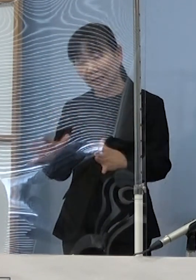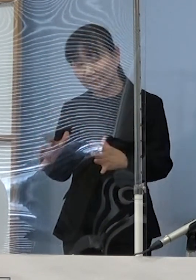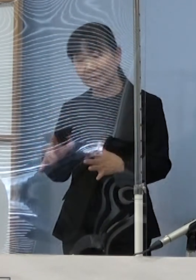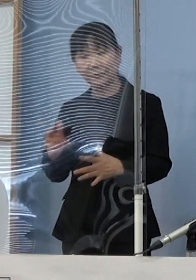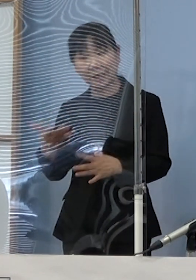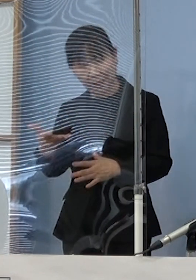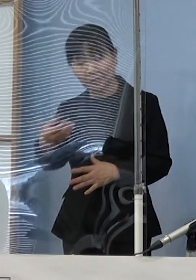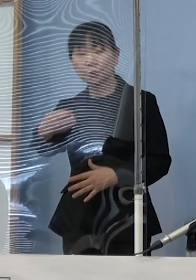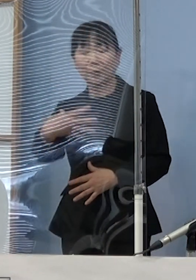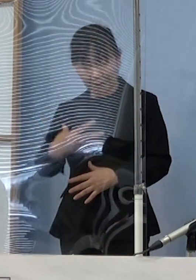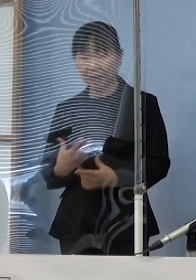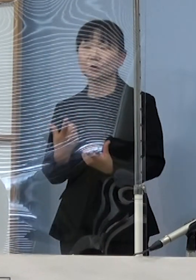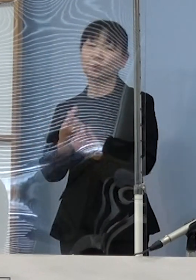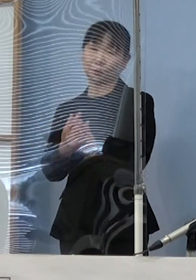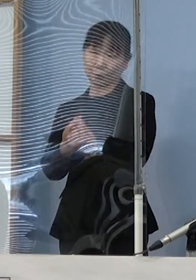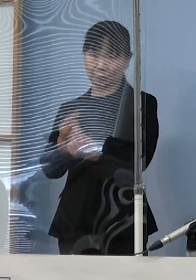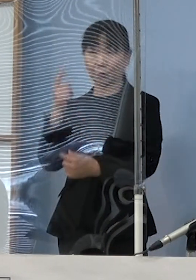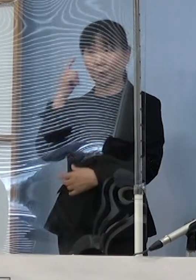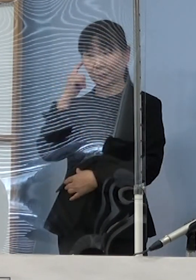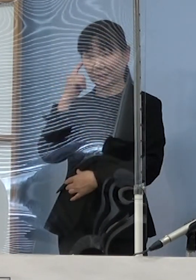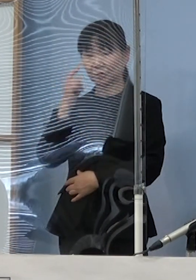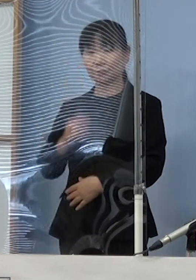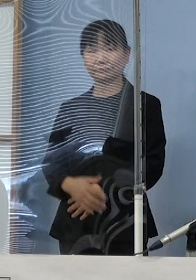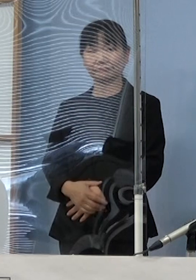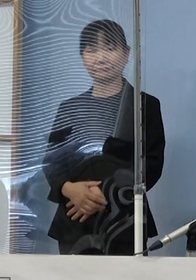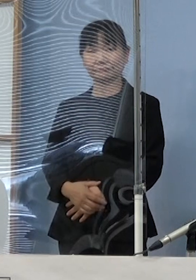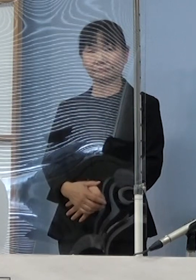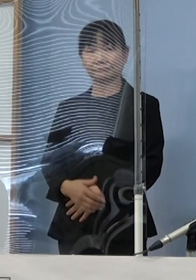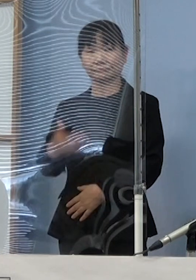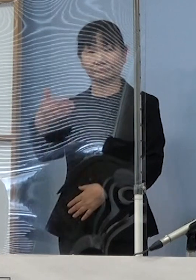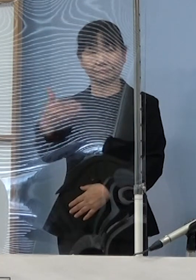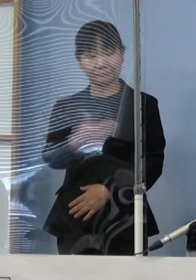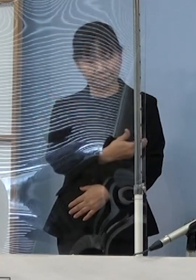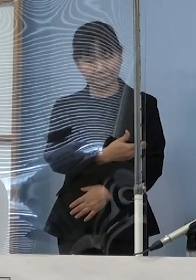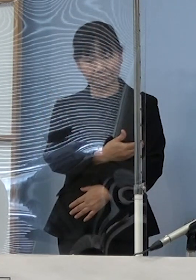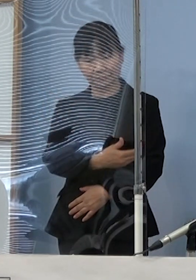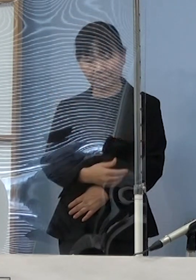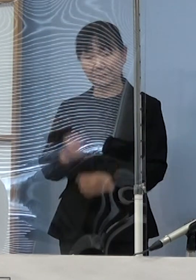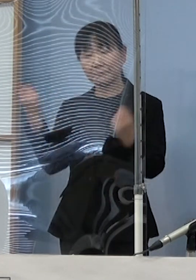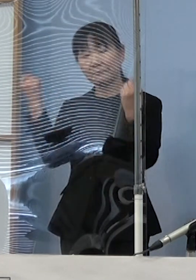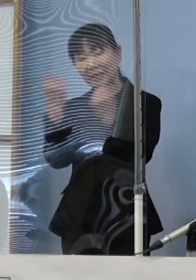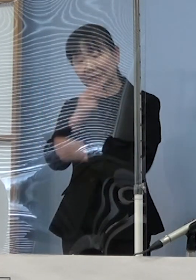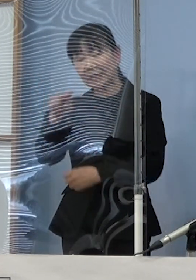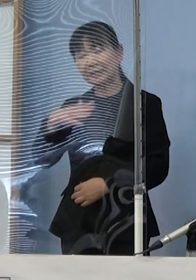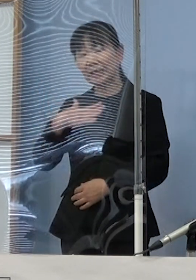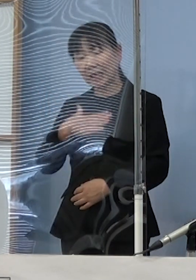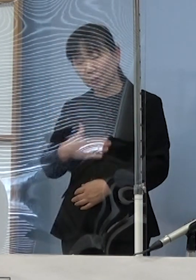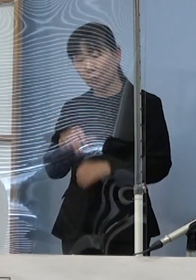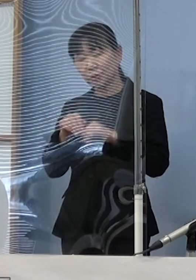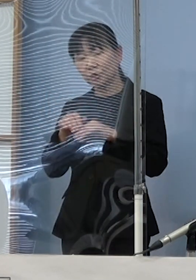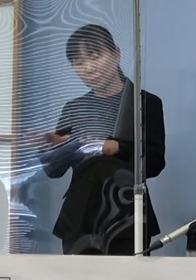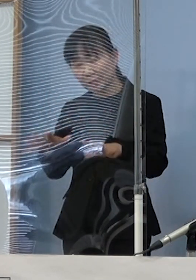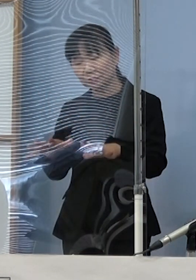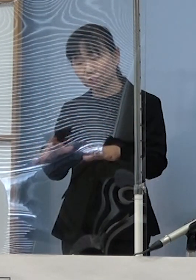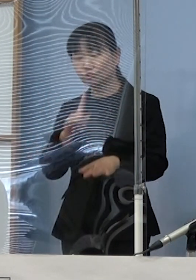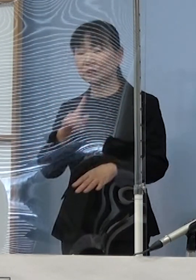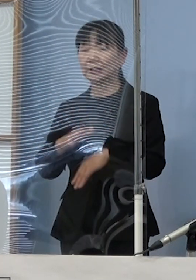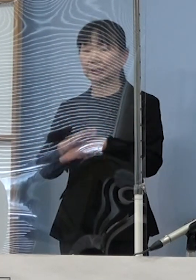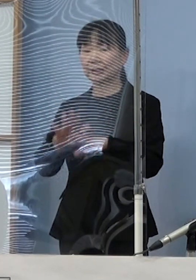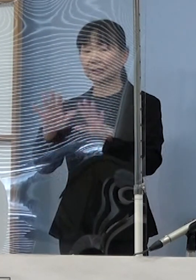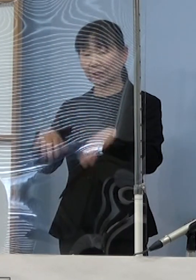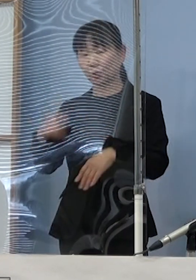ないかということは、その通りですね。 逆に間違った理解を広めてしまうような言い方だと思うんですけど、